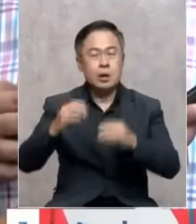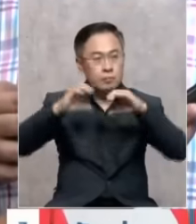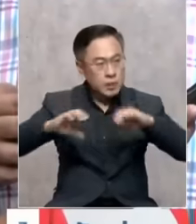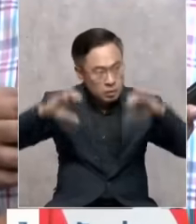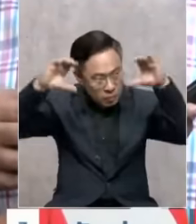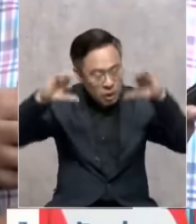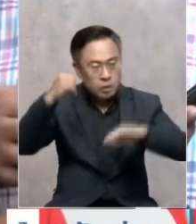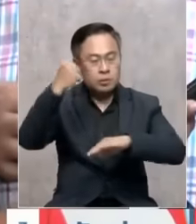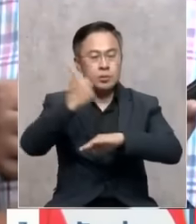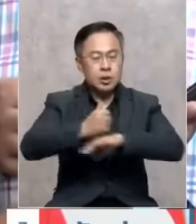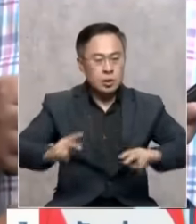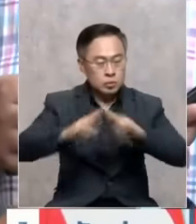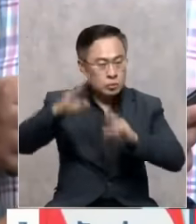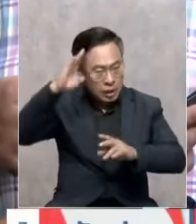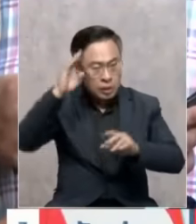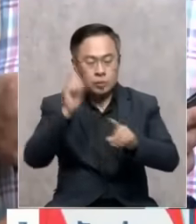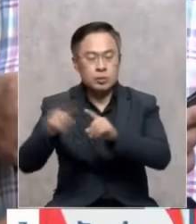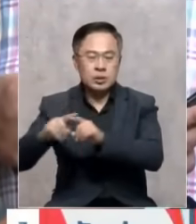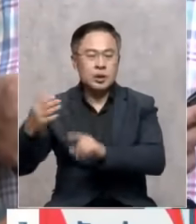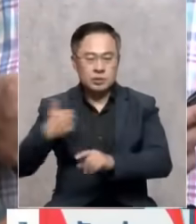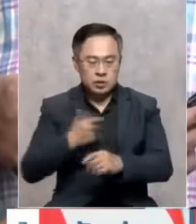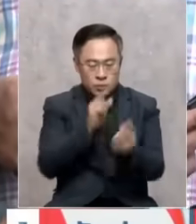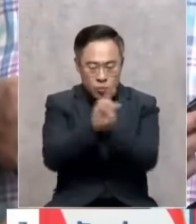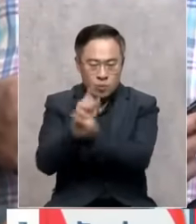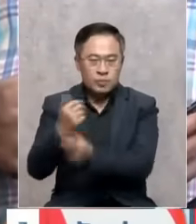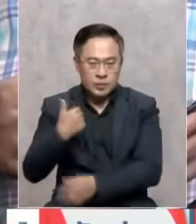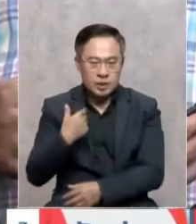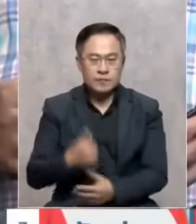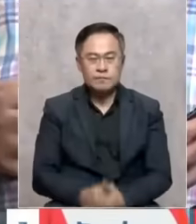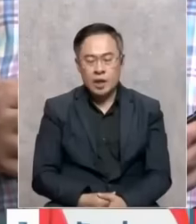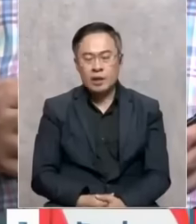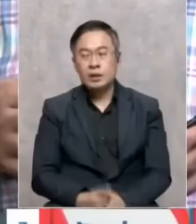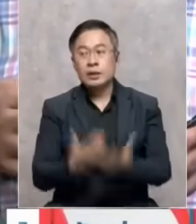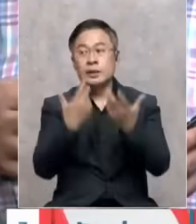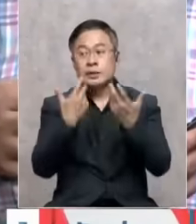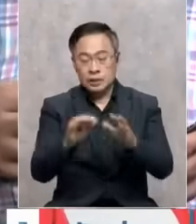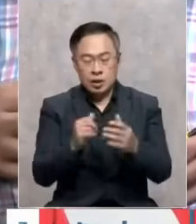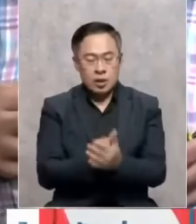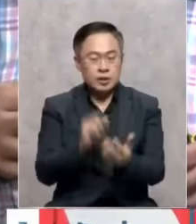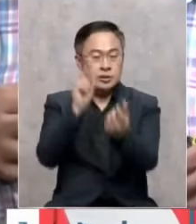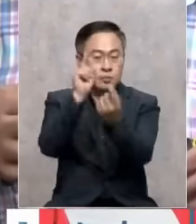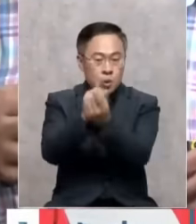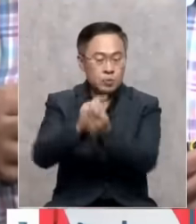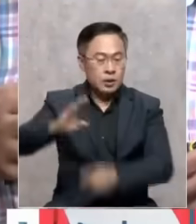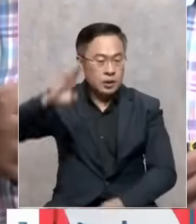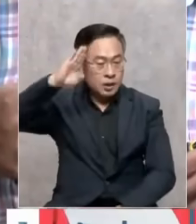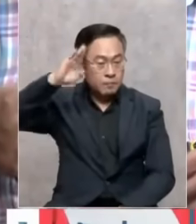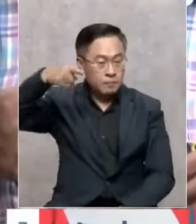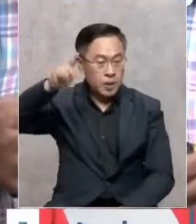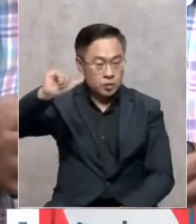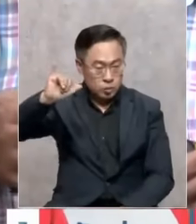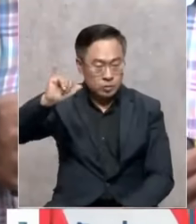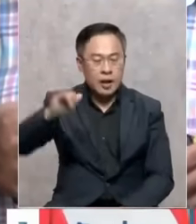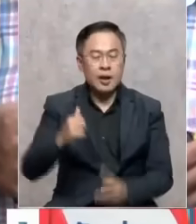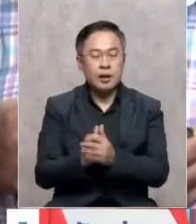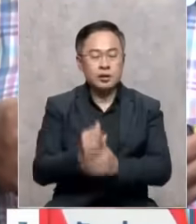บายแล้วไม่จบอีกนะโอ้โหนี่หลายคนจริงนะ คิวแน่นคิวแน่นค่ะ อาจจะมีไปคิวพลเอกประยุทธ์จันทร์โอชาพ